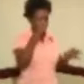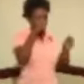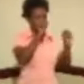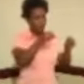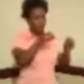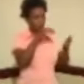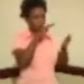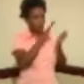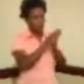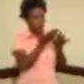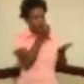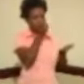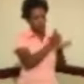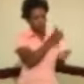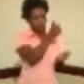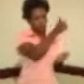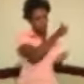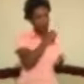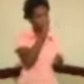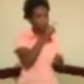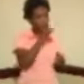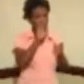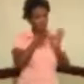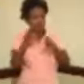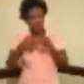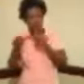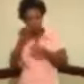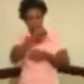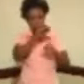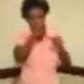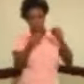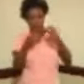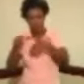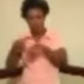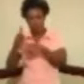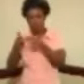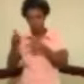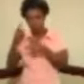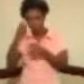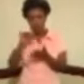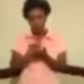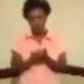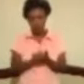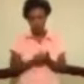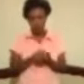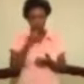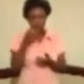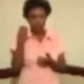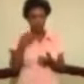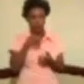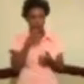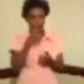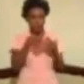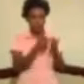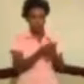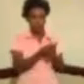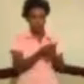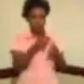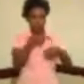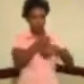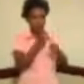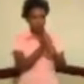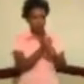je vois la décentralisation, et aussi dans des quartiers. De côté privé, pas rien du tout, donc ce serait une façon déjà pour créer une